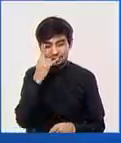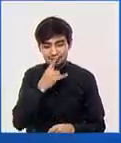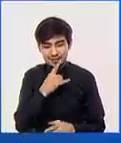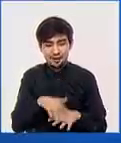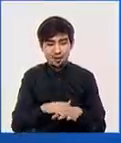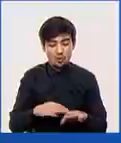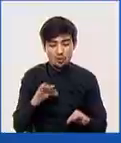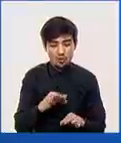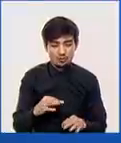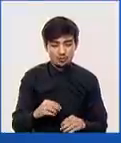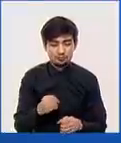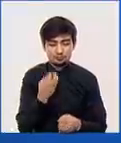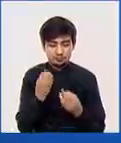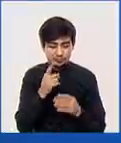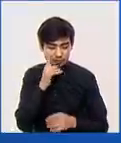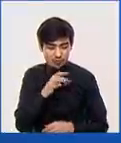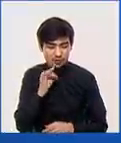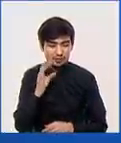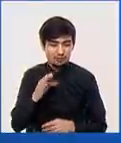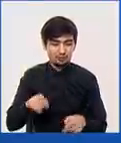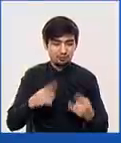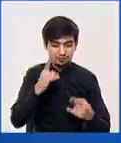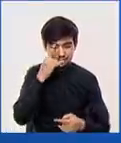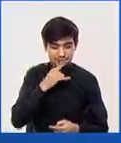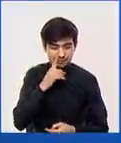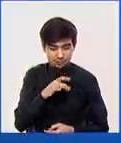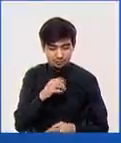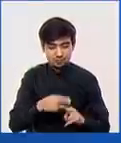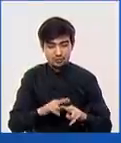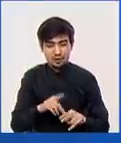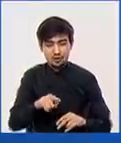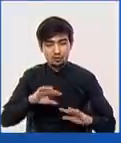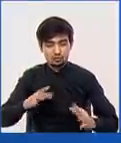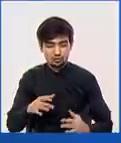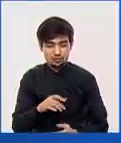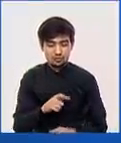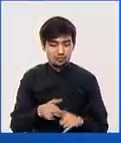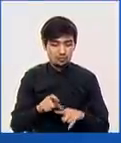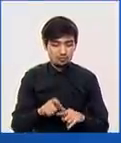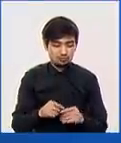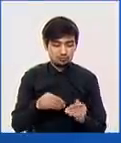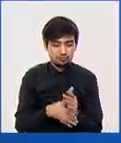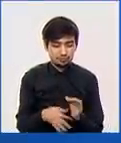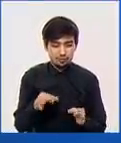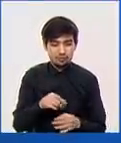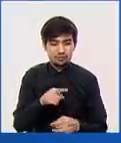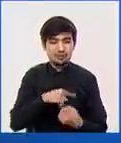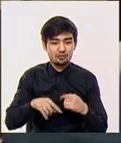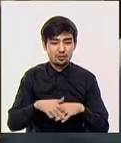будет процветания и дальнейшего развития нашей страны. Все случившееся – это огромная трагедия всего нашего народа.